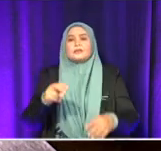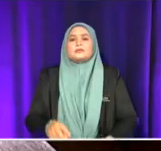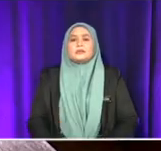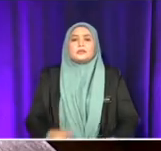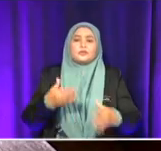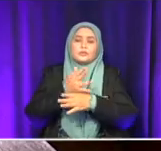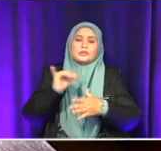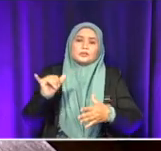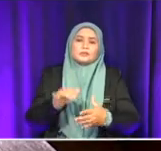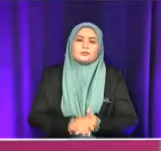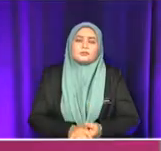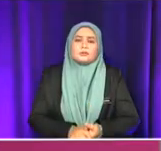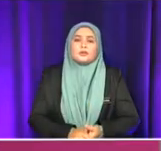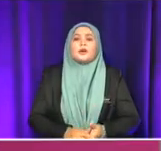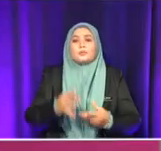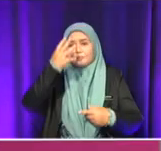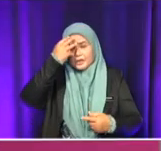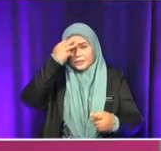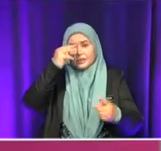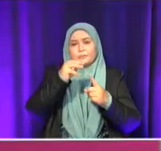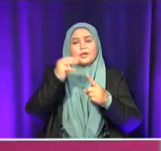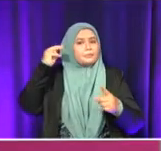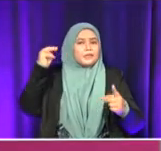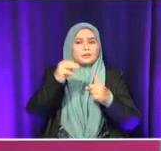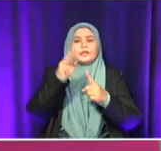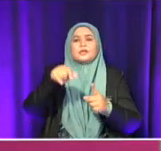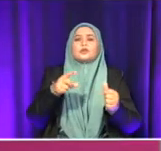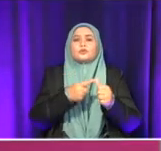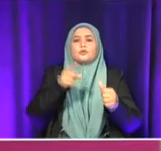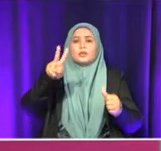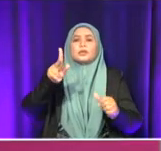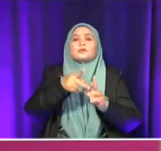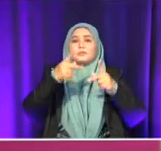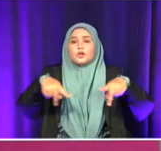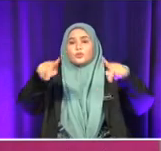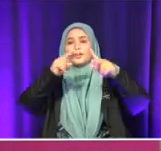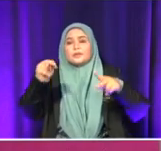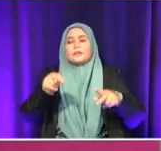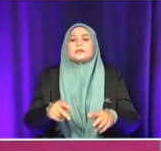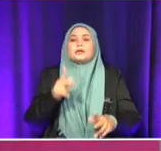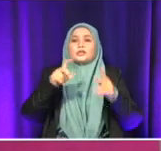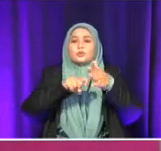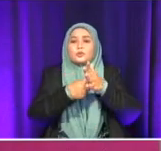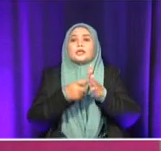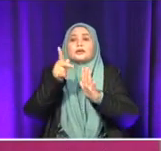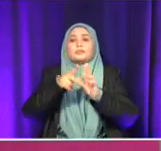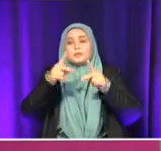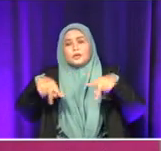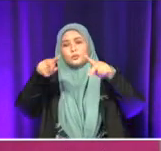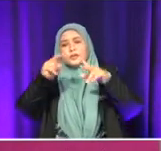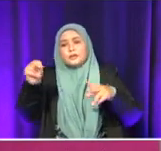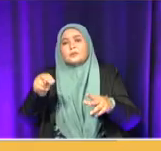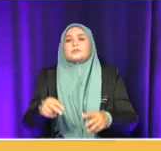seterusnya yang kedua adalah keperluan cego ambil kata kunci untuk keperluan lah yaitu